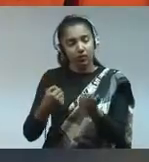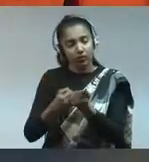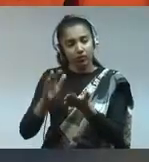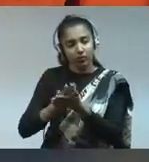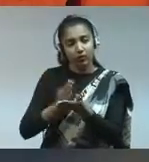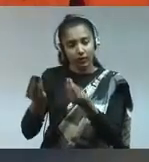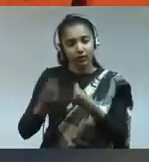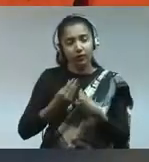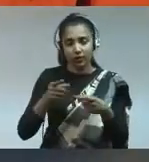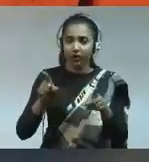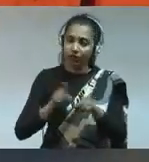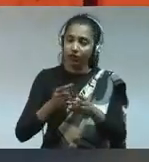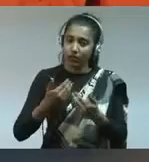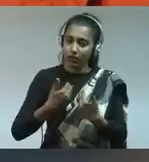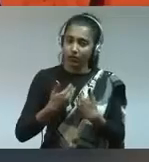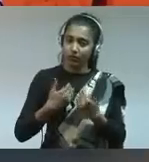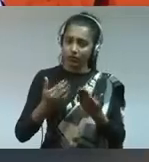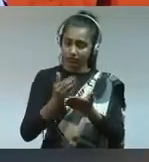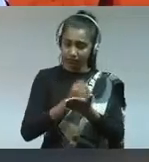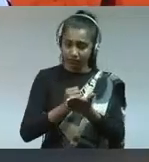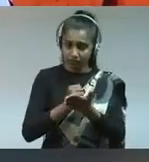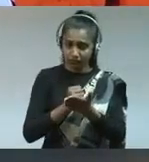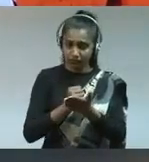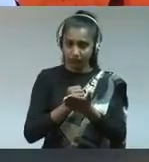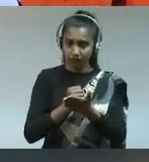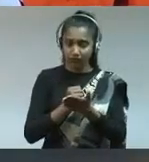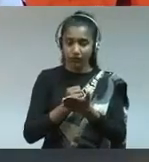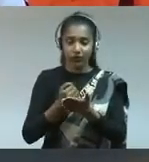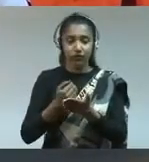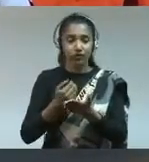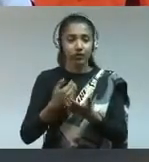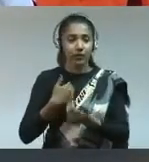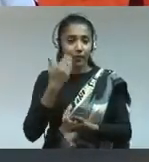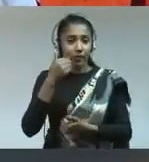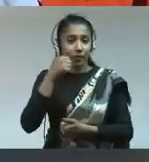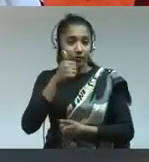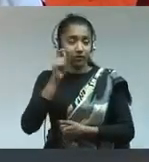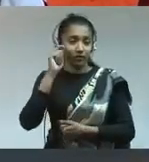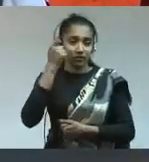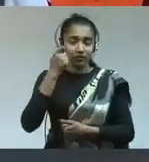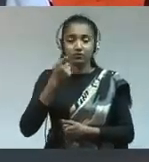ඒ අප සියලු දෙනා සාමූහිකව ලැබූ ජයග්‍රහණයක් හැටියට